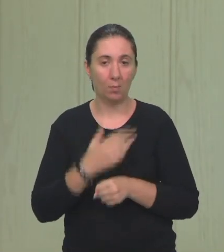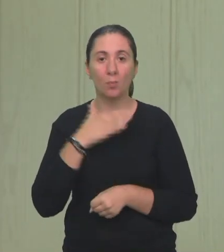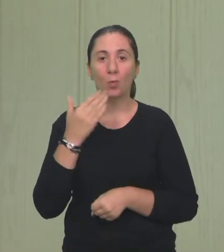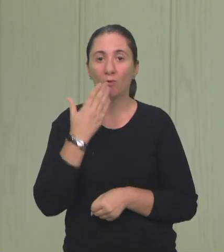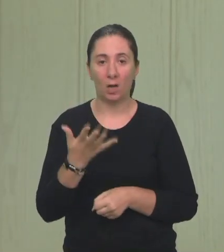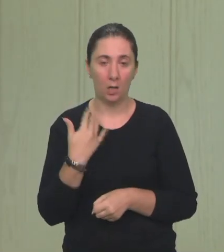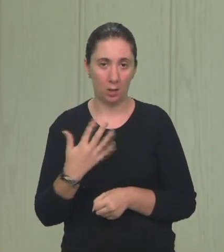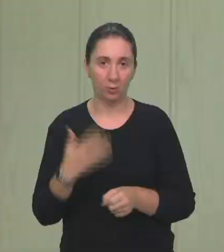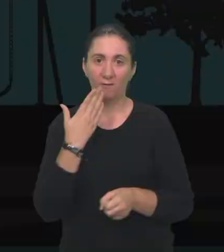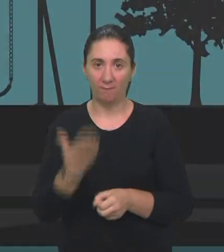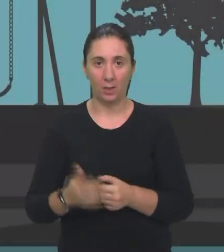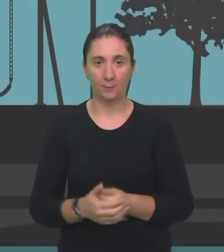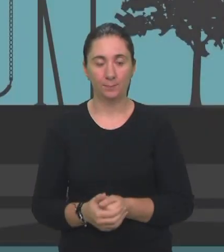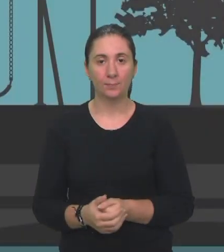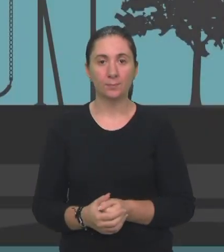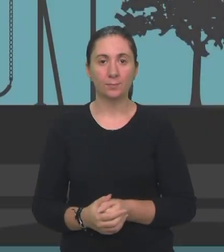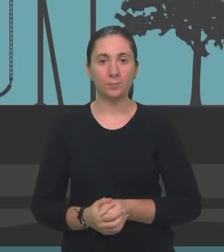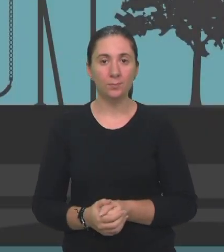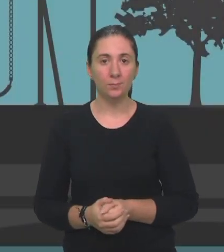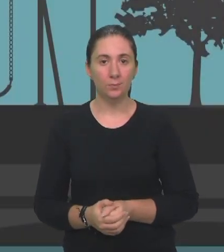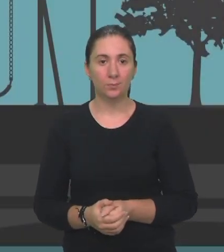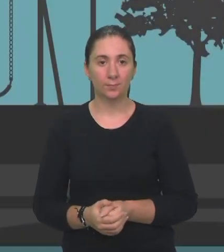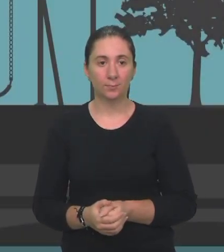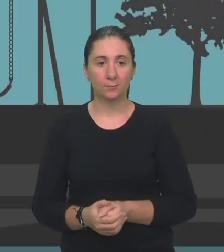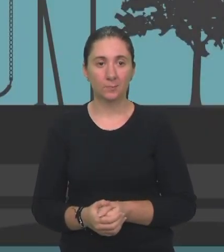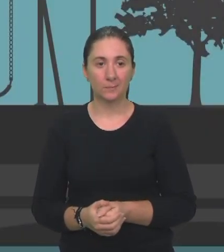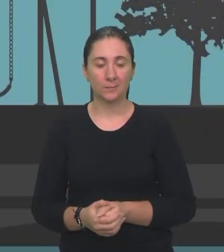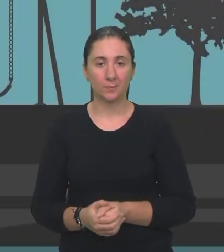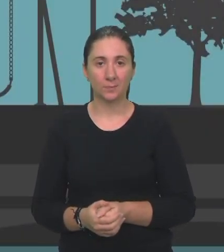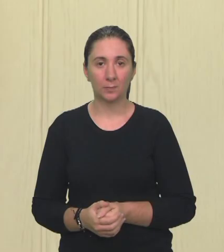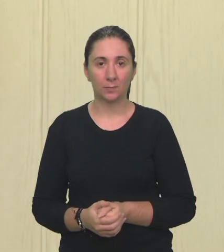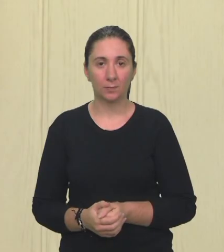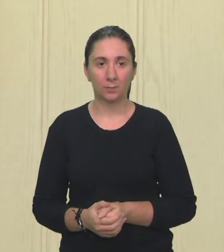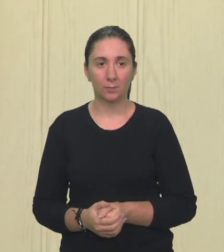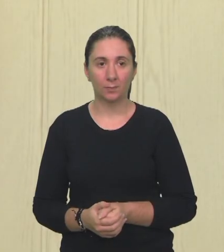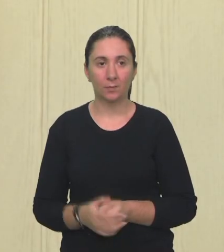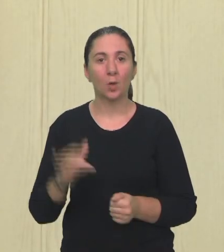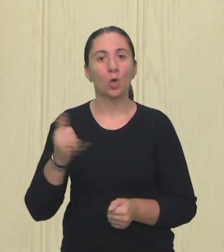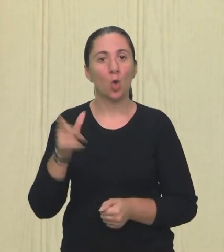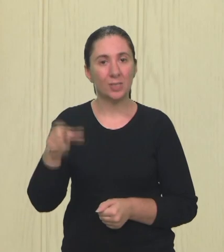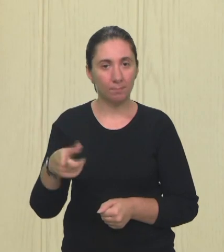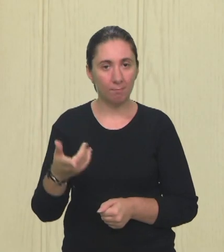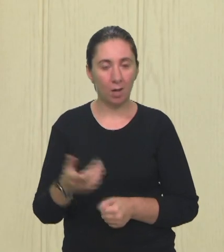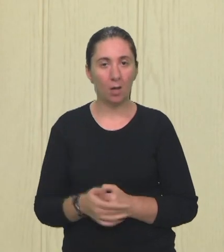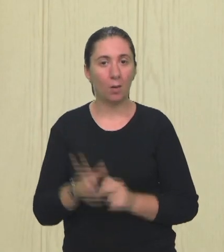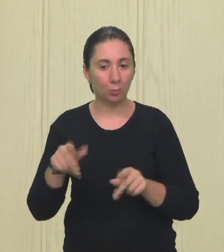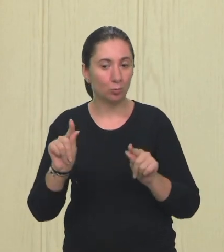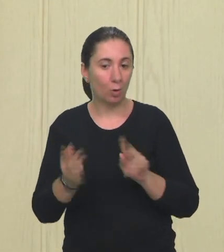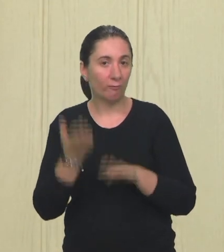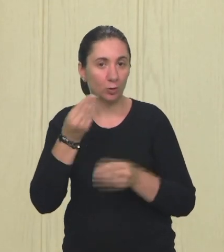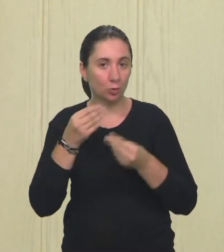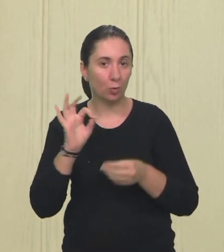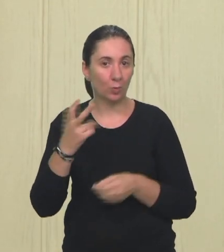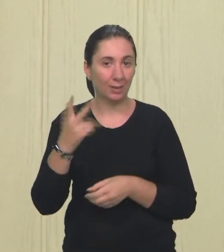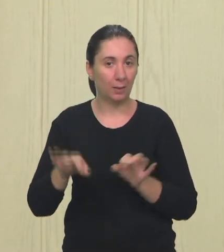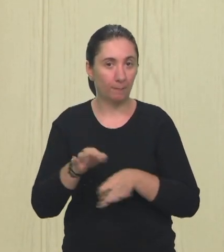hvala vam na razgovoru. Hvala. Evo Josip, pa možete li mi malo više reći o